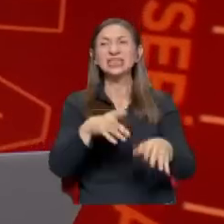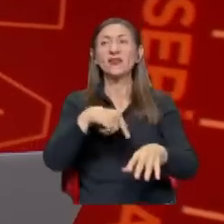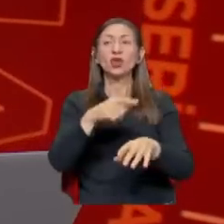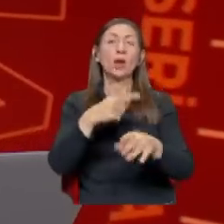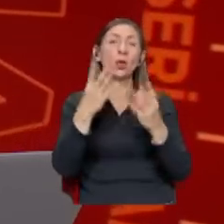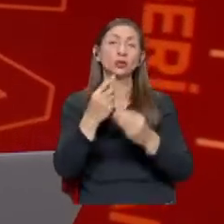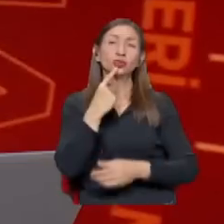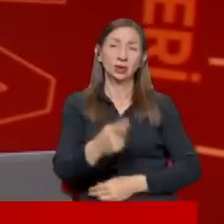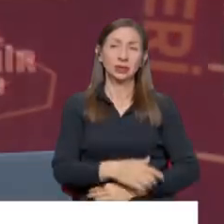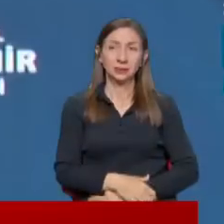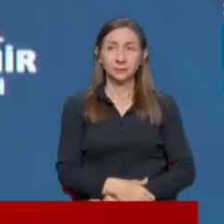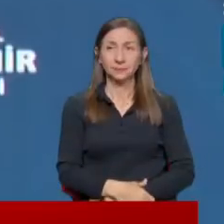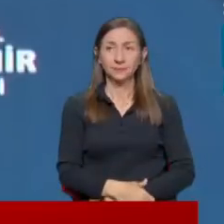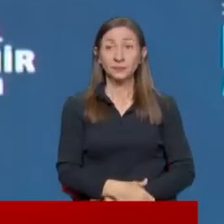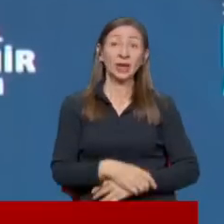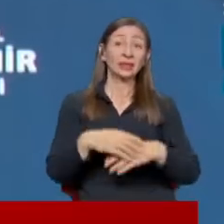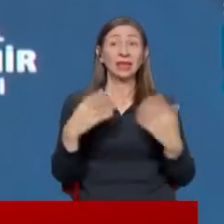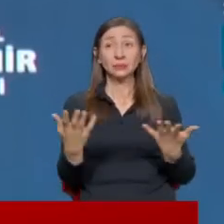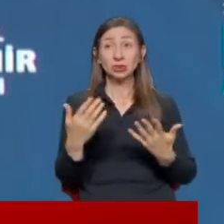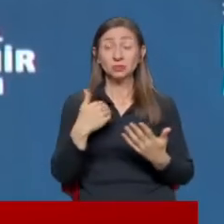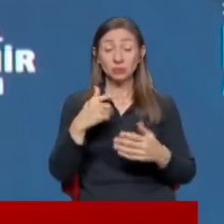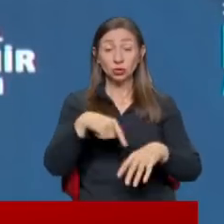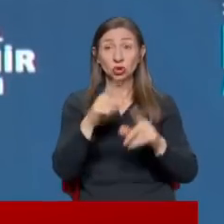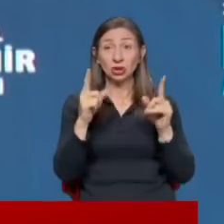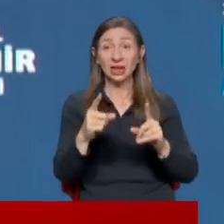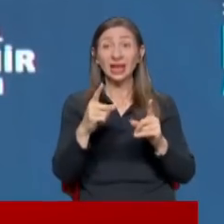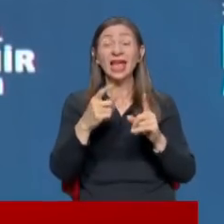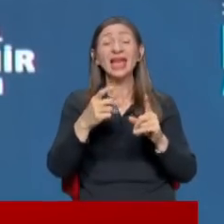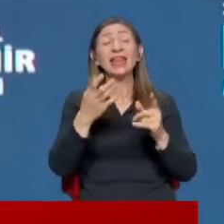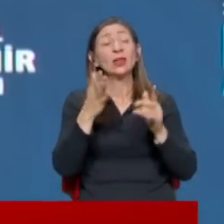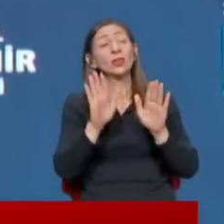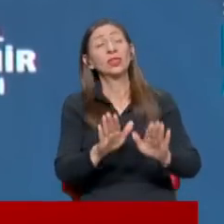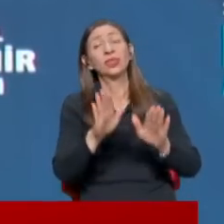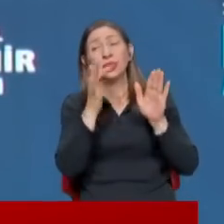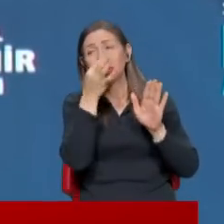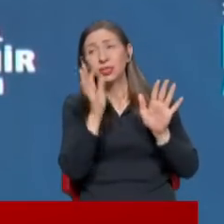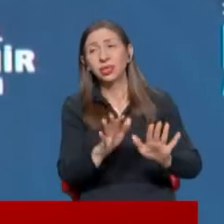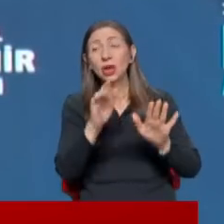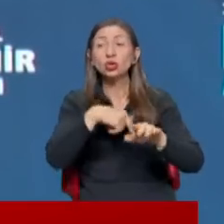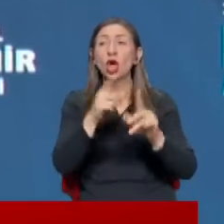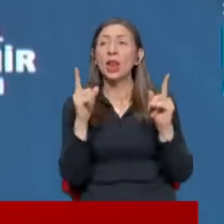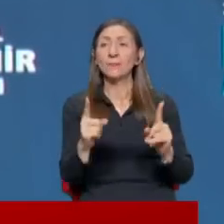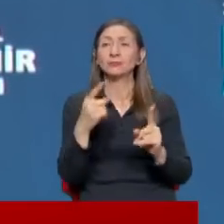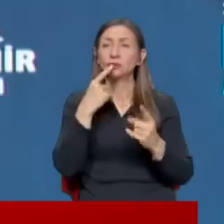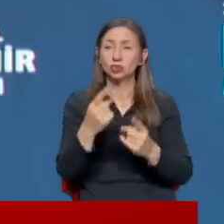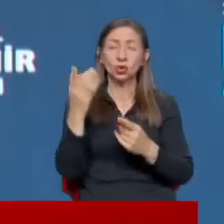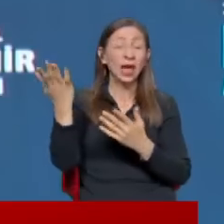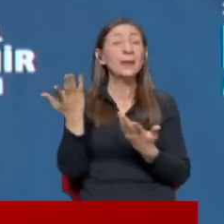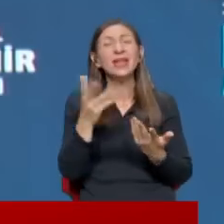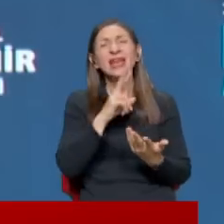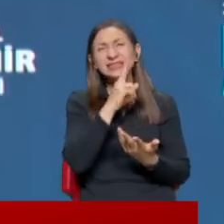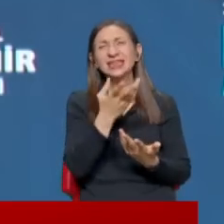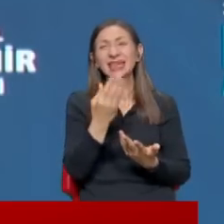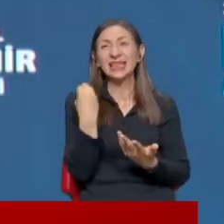söyledi. Efendim neymiş? Bizim bu dönemi fetret dönemi diye tanımlama cihetinde bulunuyor. Hem de ne yazık